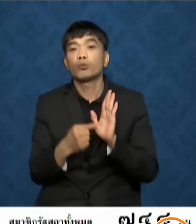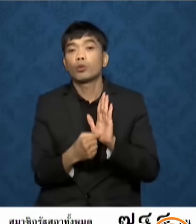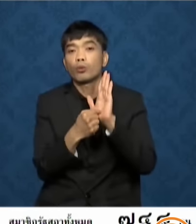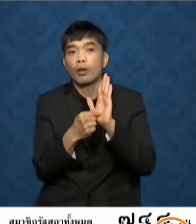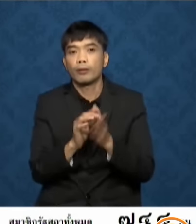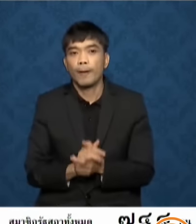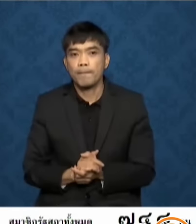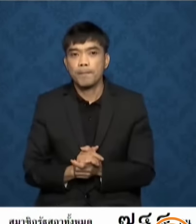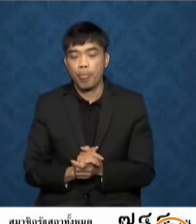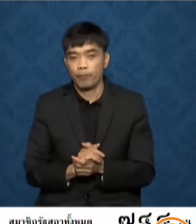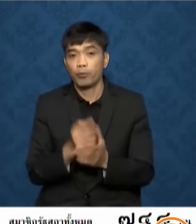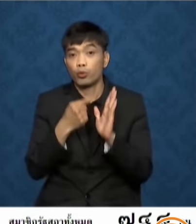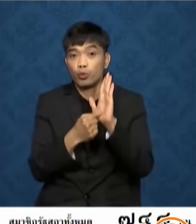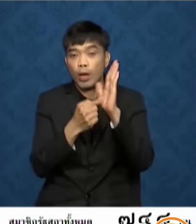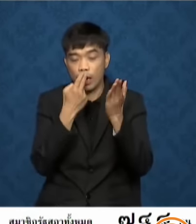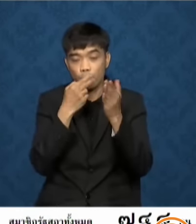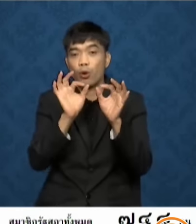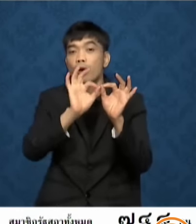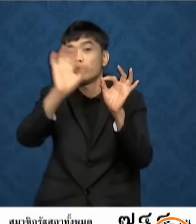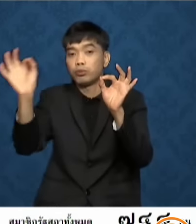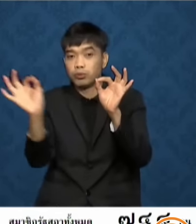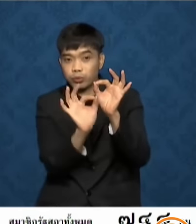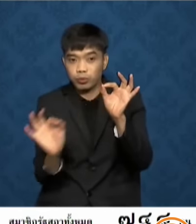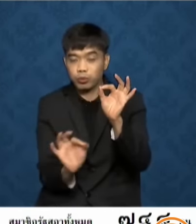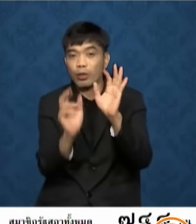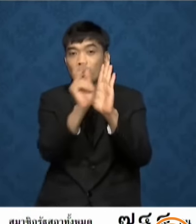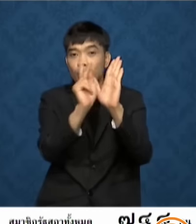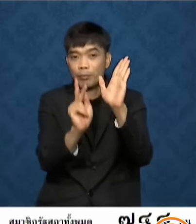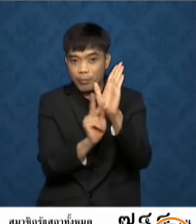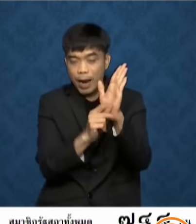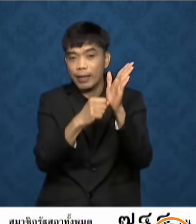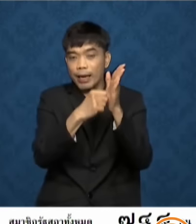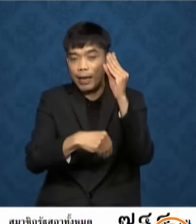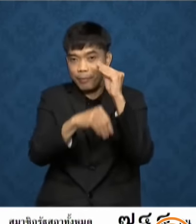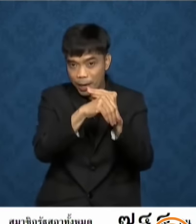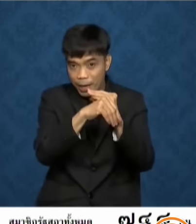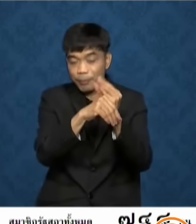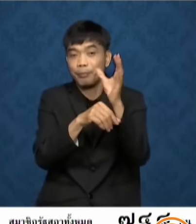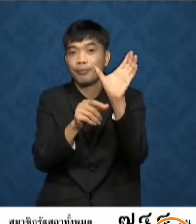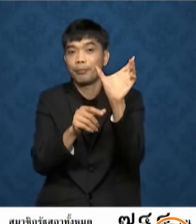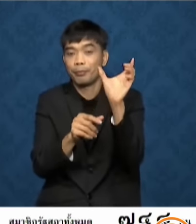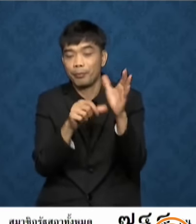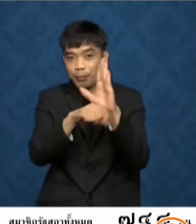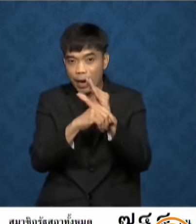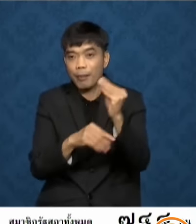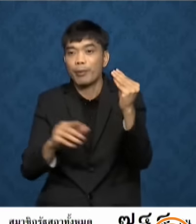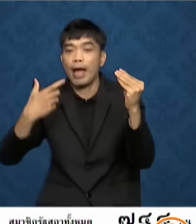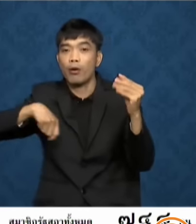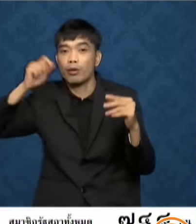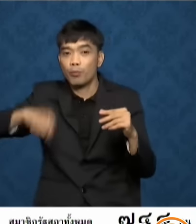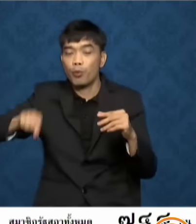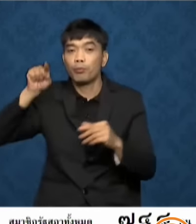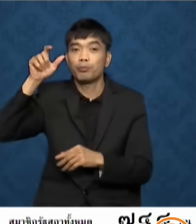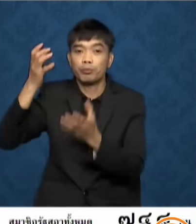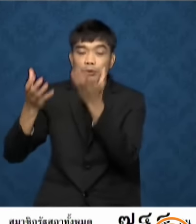เหชัดระห่างเ้อหาสาระของร่างแก้ไขรัฐธรรนูนทั้ 2 ร่างนี้และเ้อาศารของคำวดิชัย สารมนูน 4